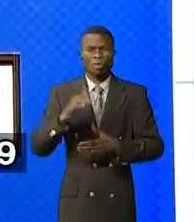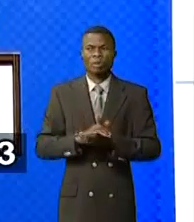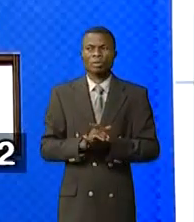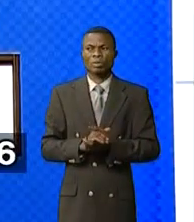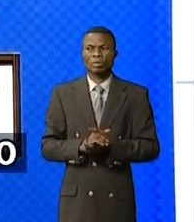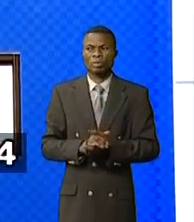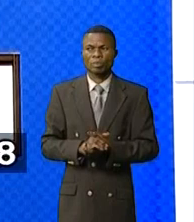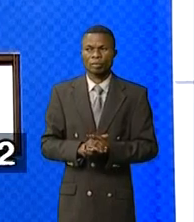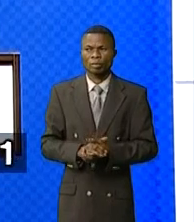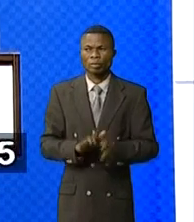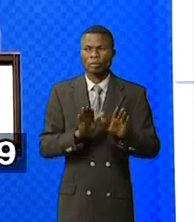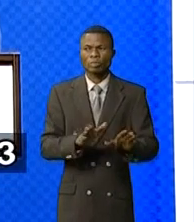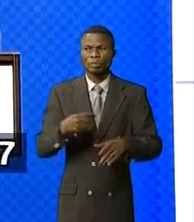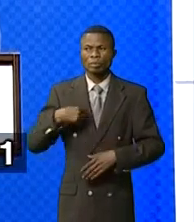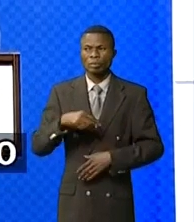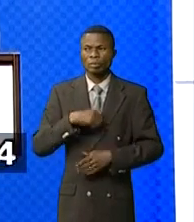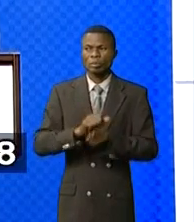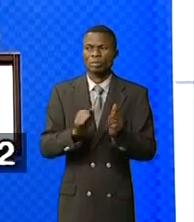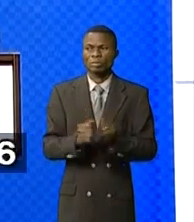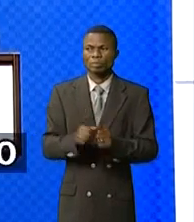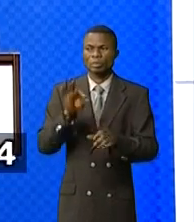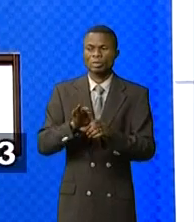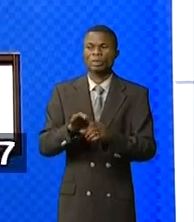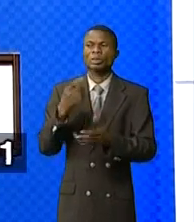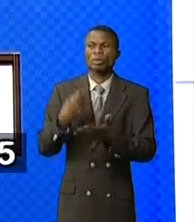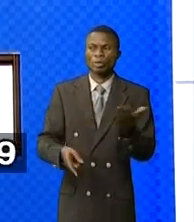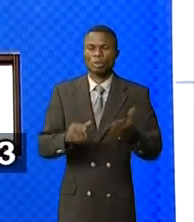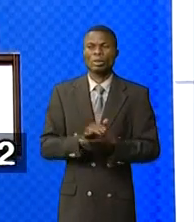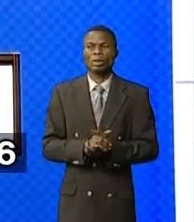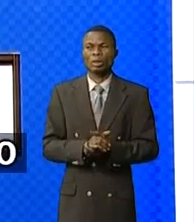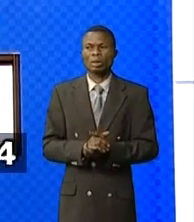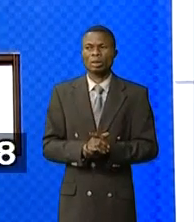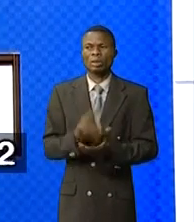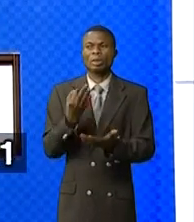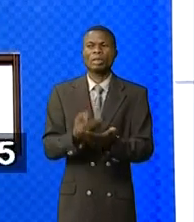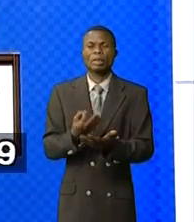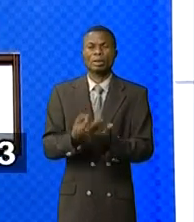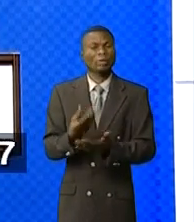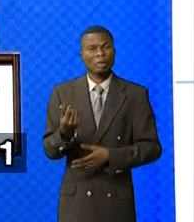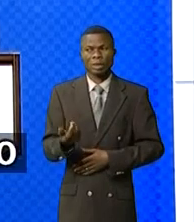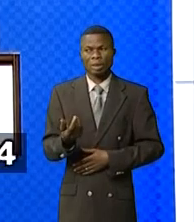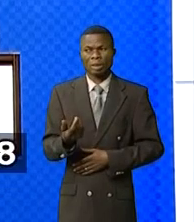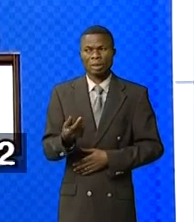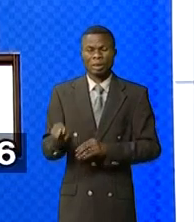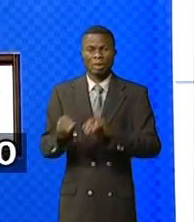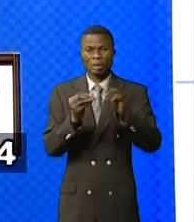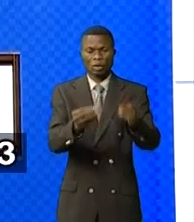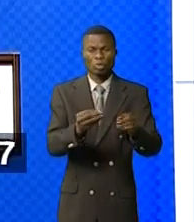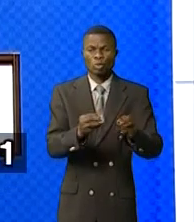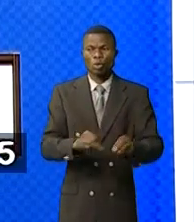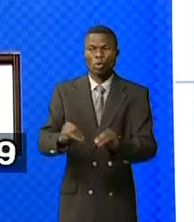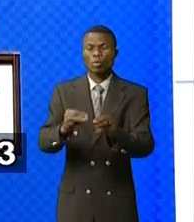Qu'est-ce qui est attendu de nous dans le cadre du processus électoral ? Les financements, la mise à disposition de